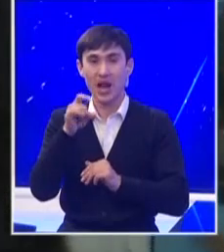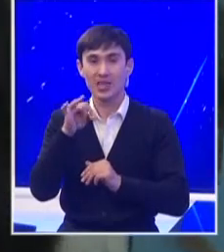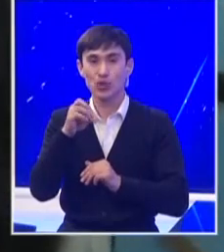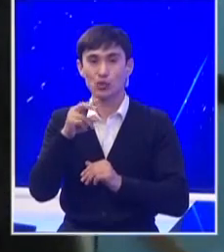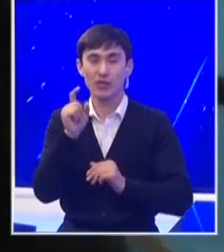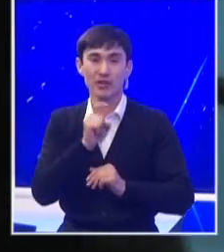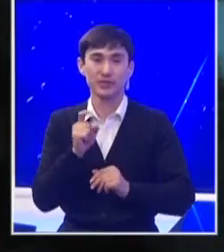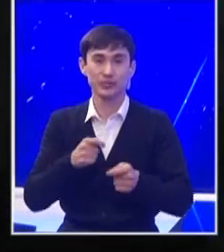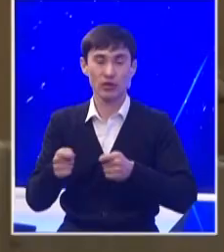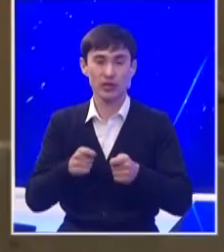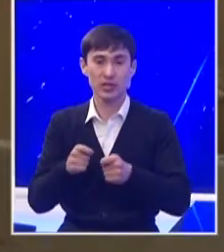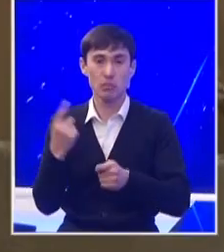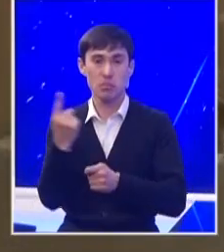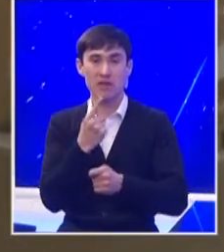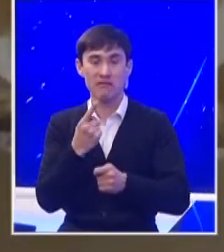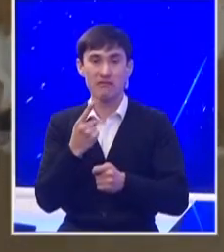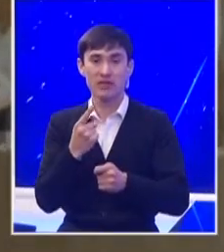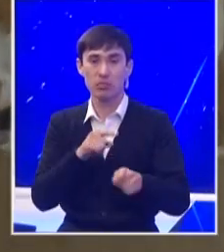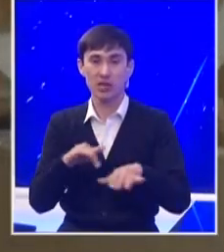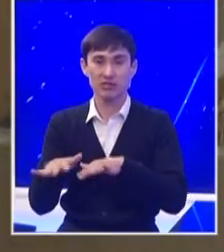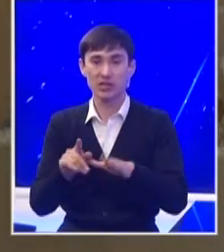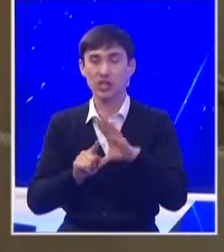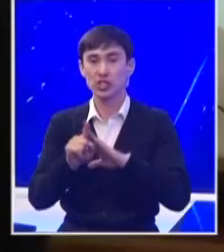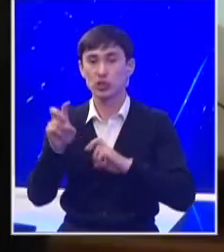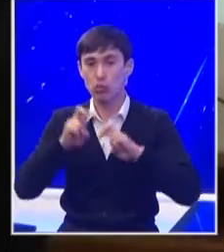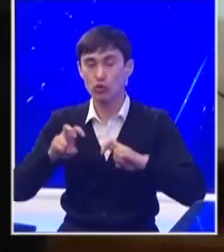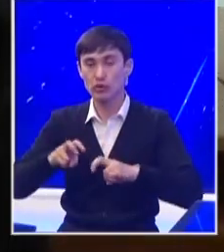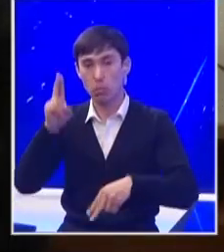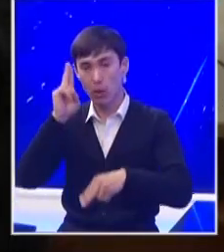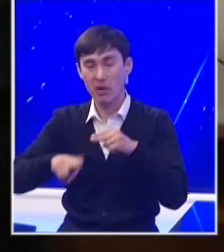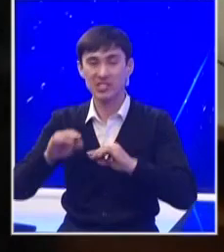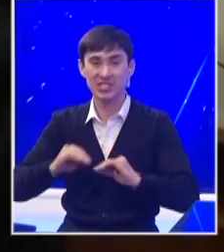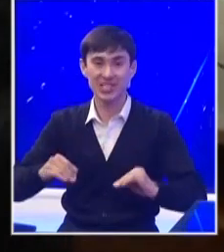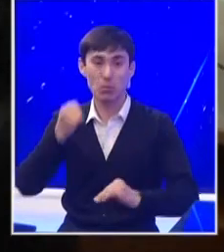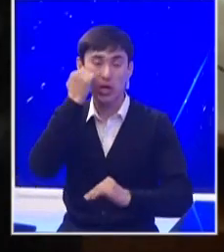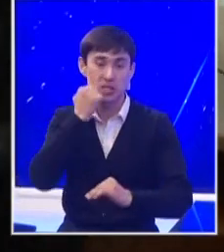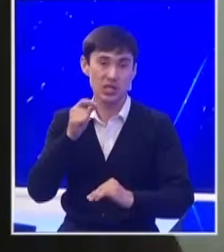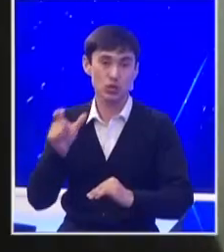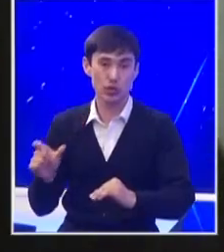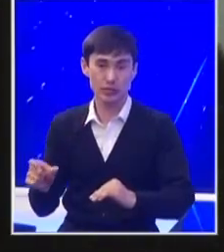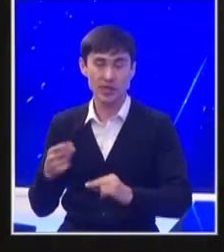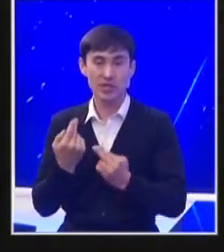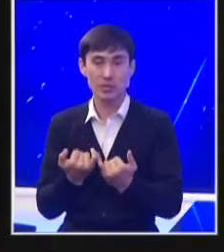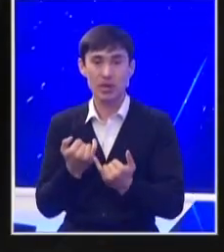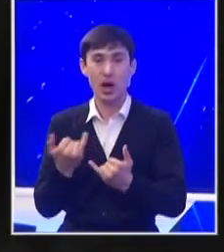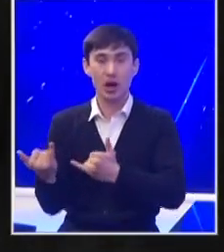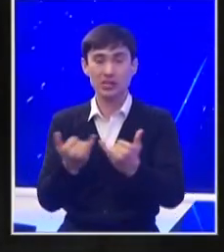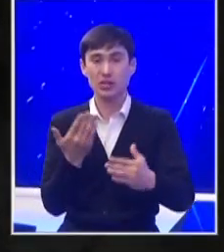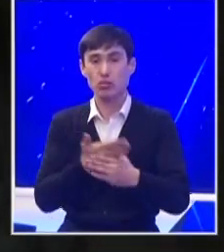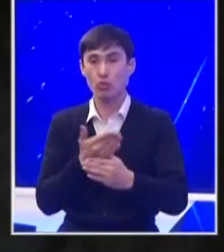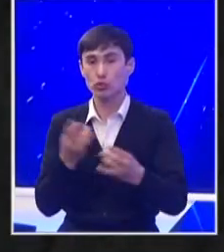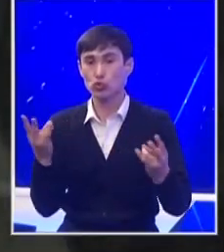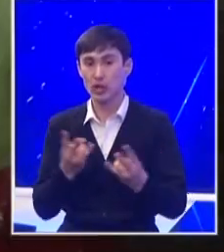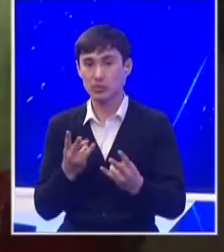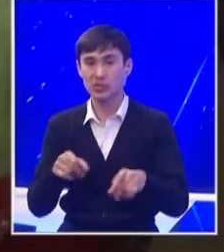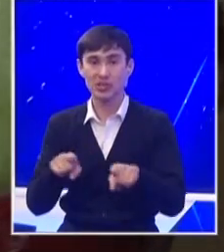и другие волонтеры впервые благотворительные дела начали с поисков пропавших детей и пожилых людей. Теперь перешли к оказанию помощи